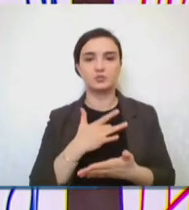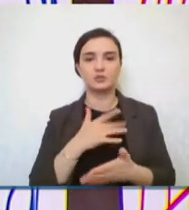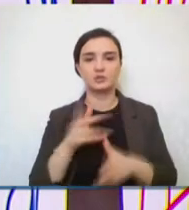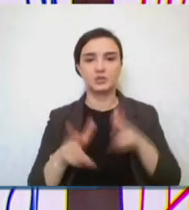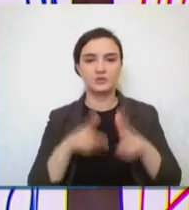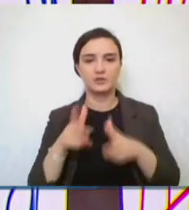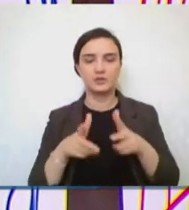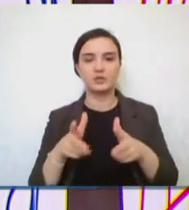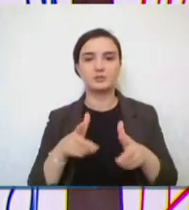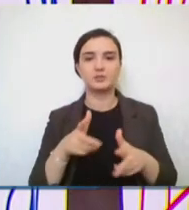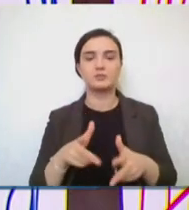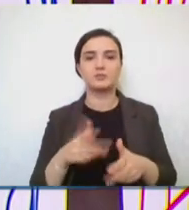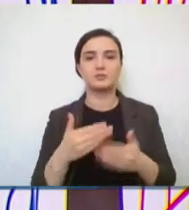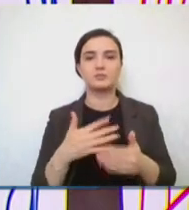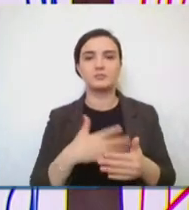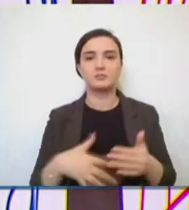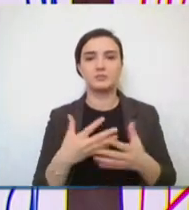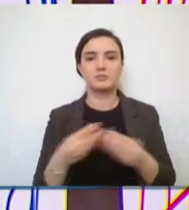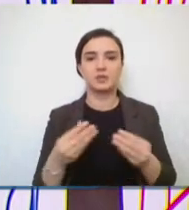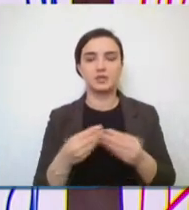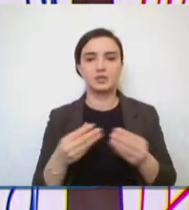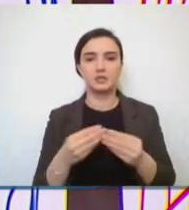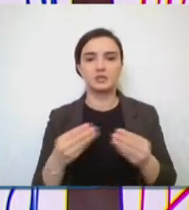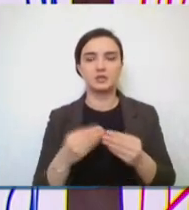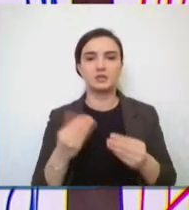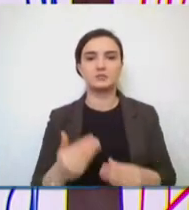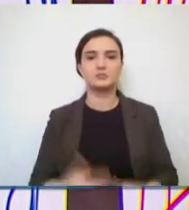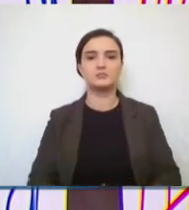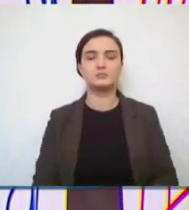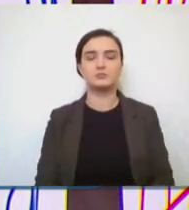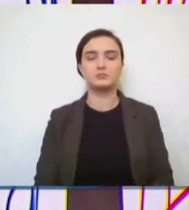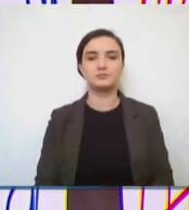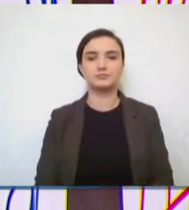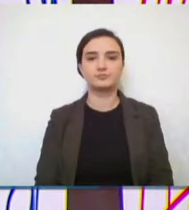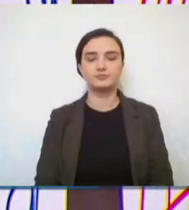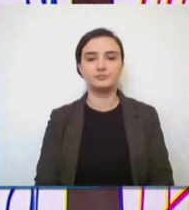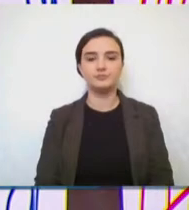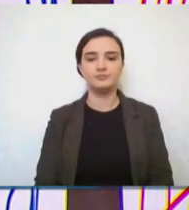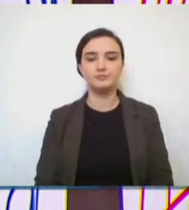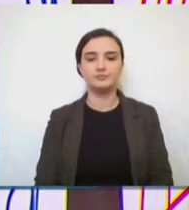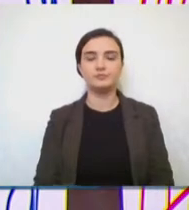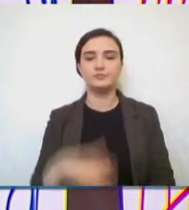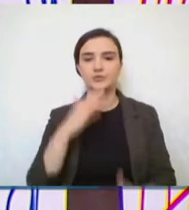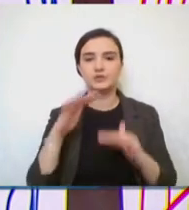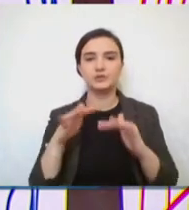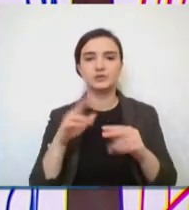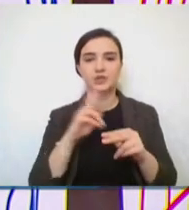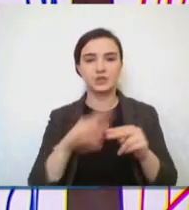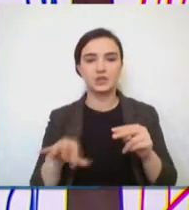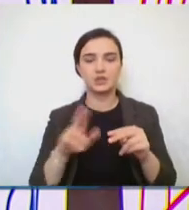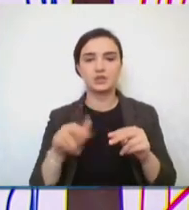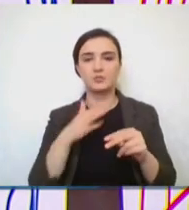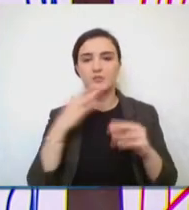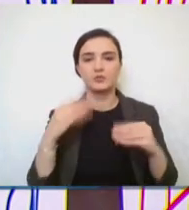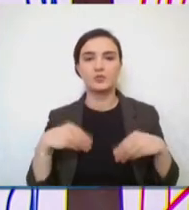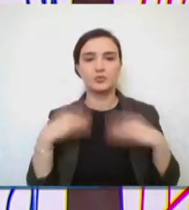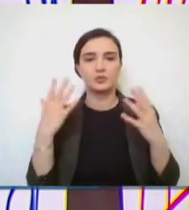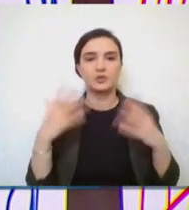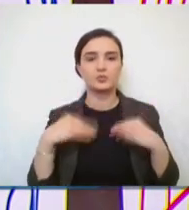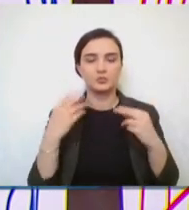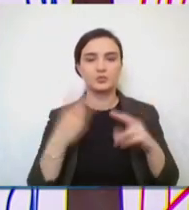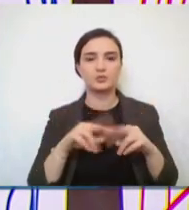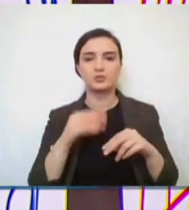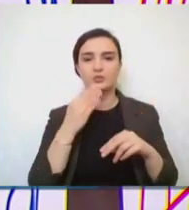ღებინება, ფაღარათი, ანუ დიარეა, დანაკარგი სითხის ჭარბოფლიანობა და ასე შემდეგ, უნივერსალური რეკომენდაცია